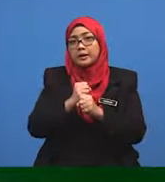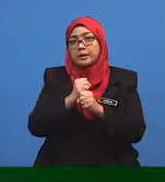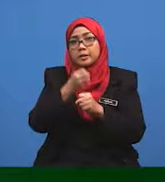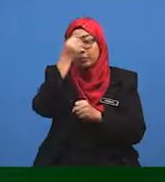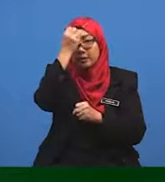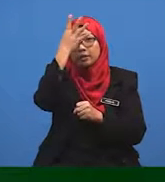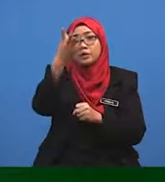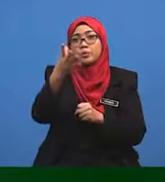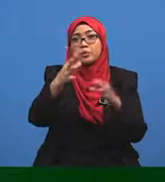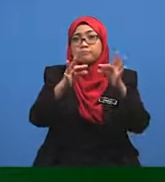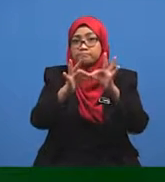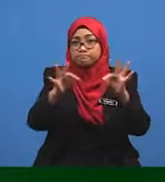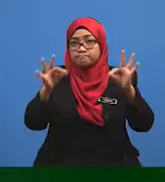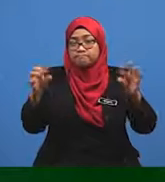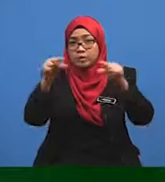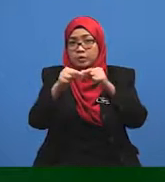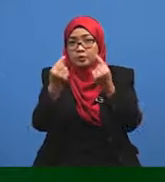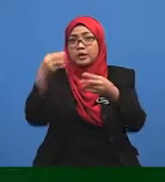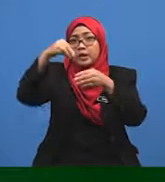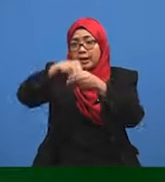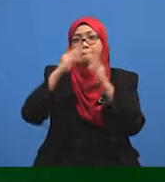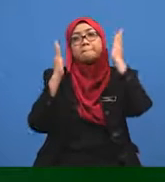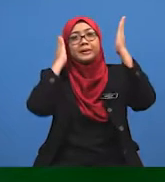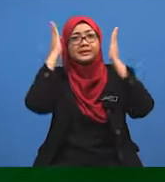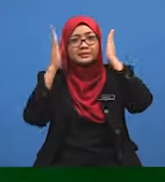hadis dalam bahasa Melayu. Yang kedua,